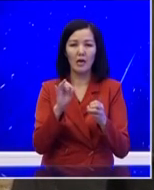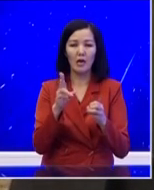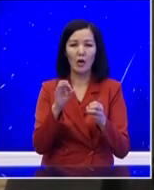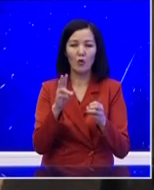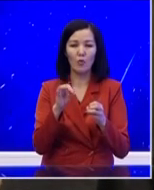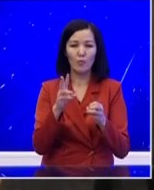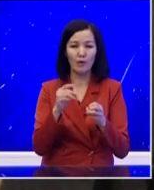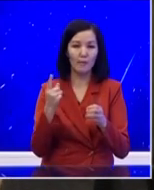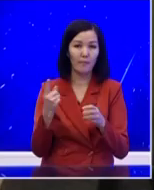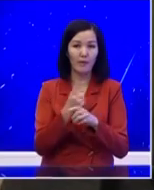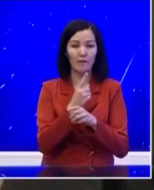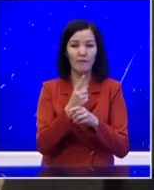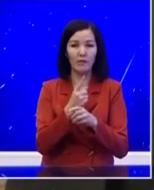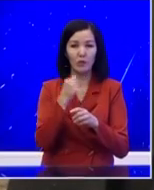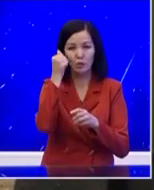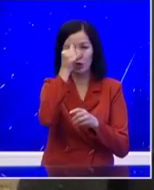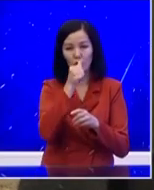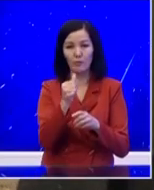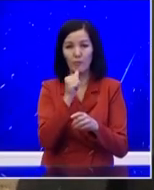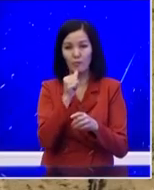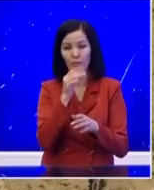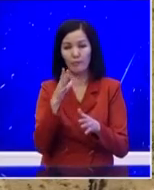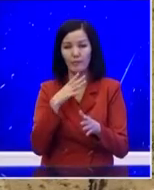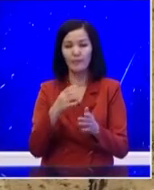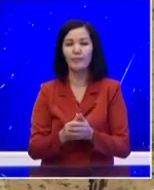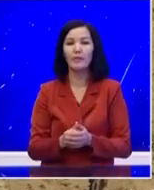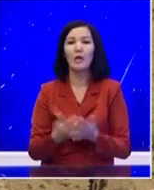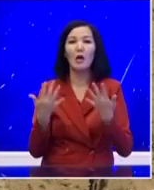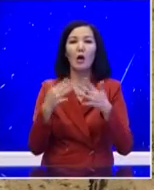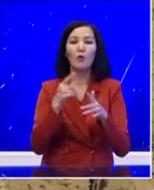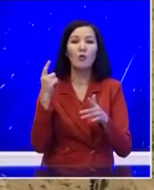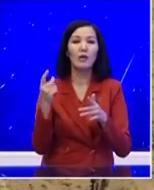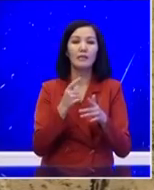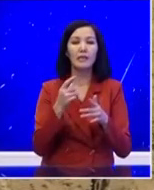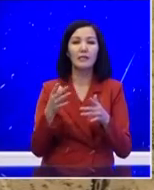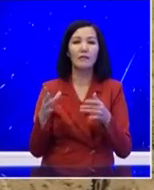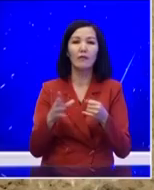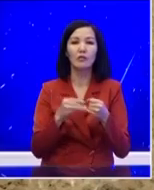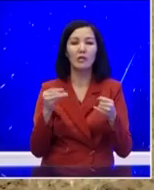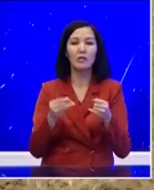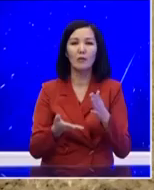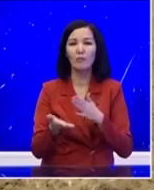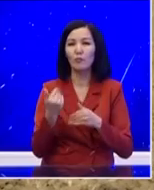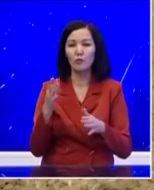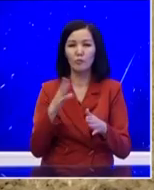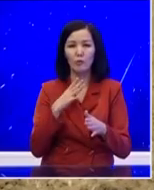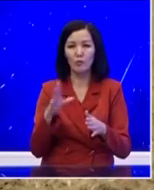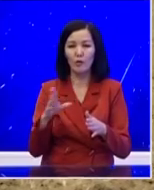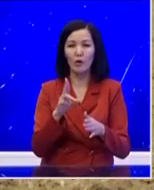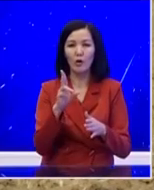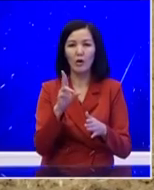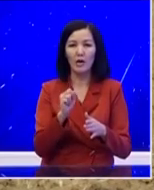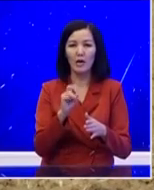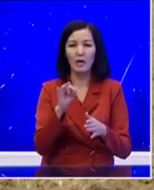қарағымық, бейлен бірінші жылы енді бастап көректеп жатыр оны. Ия, қожалық бейл қара топырақты өңірге бұрын соңды егілмеген қарағымық